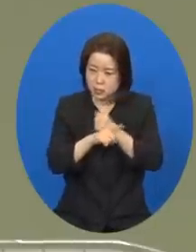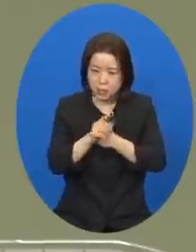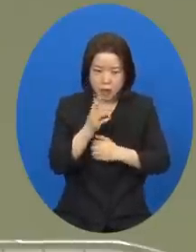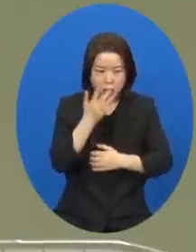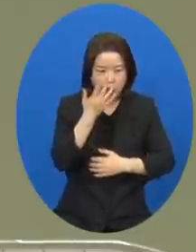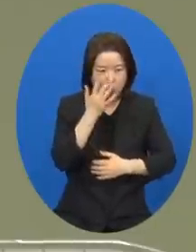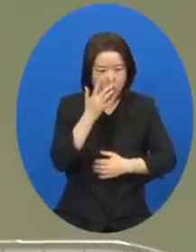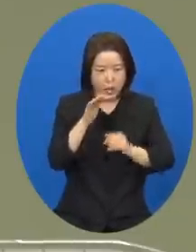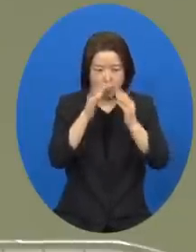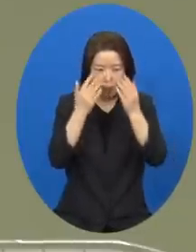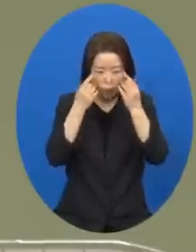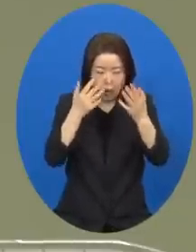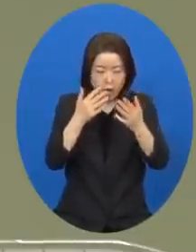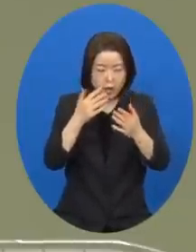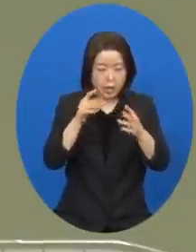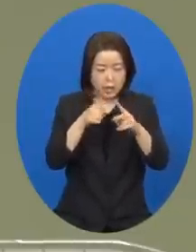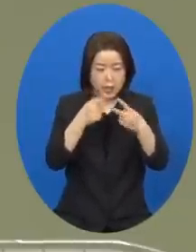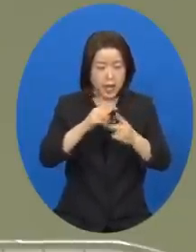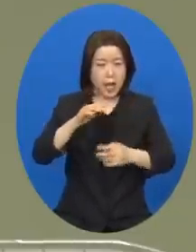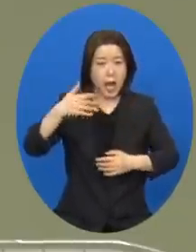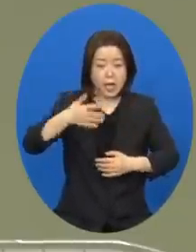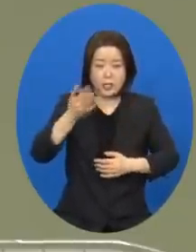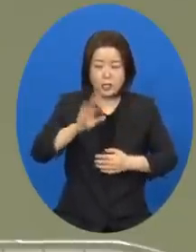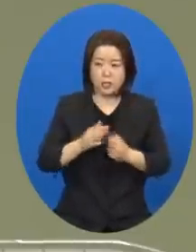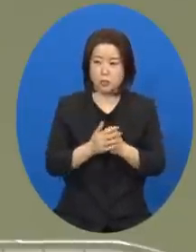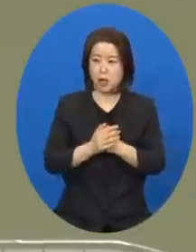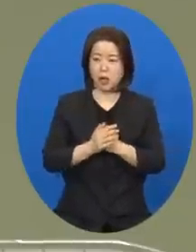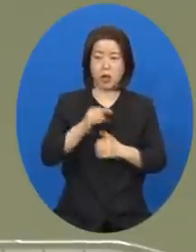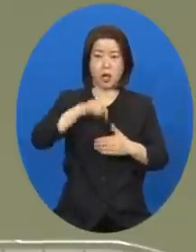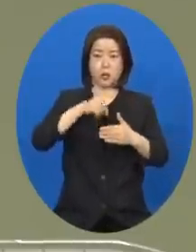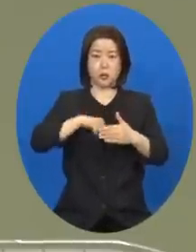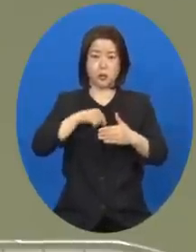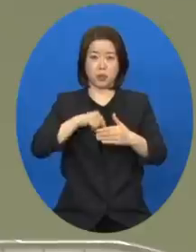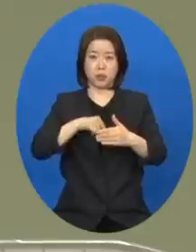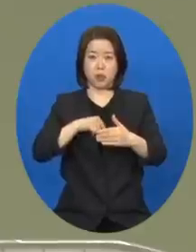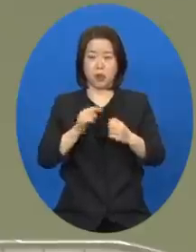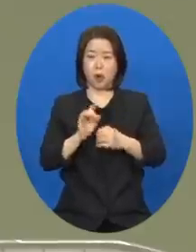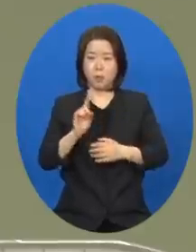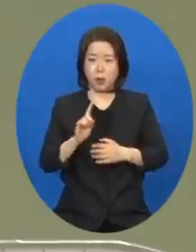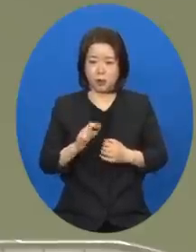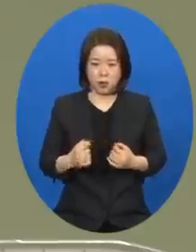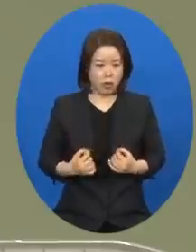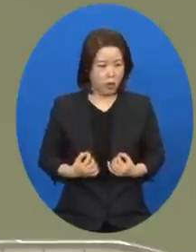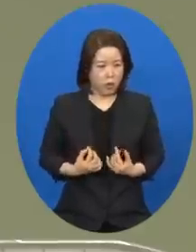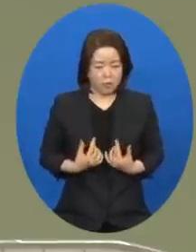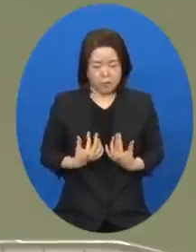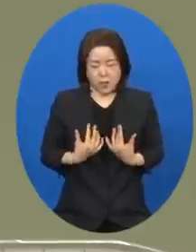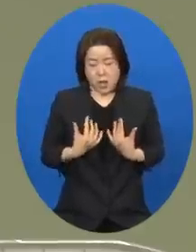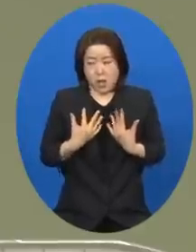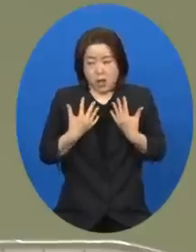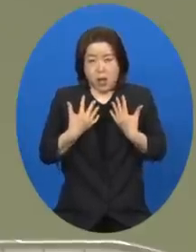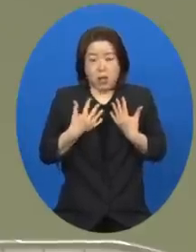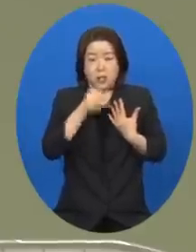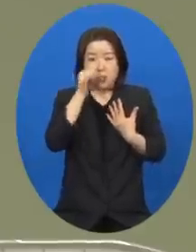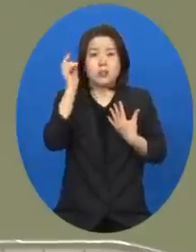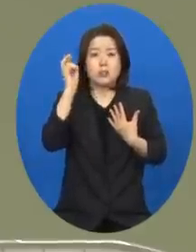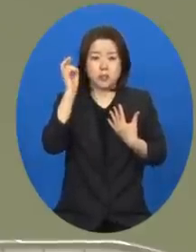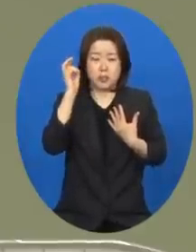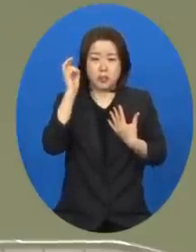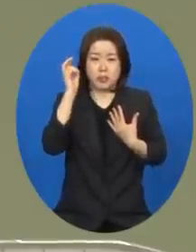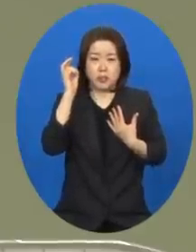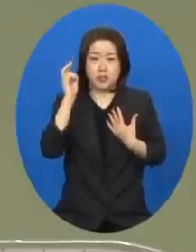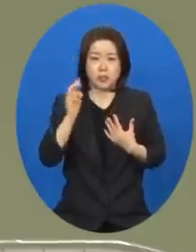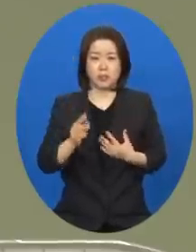되지 않았겠지만 그는 갑자기 속에서 뭔가 확 치밀어 오르는 게 있었을 거예요.